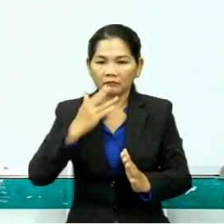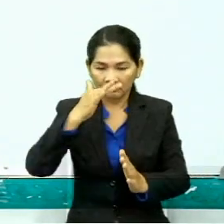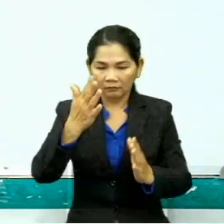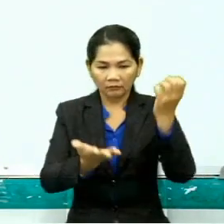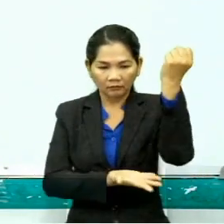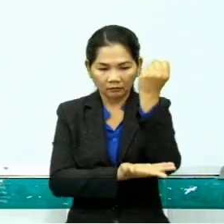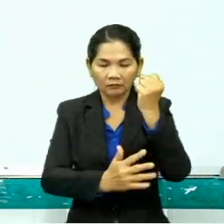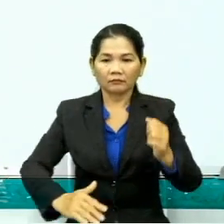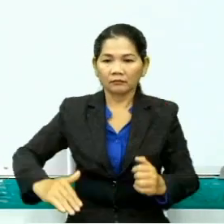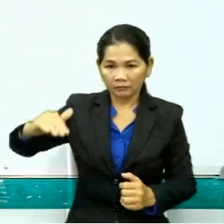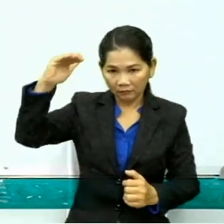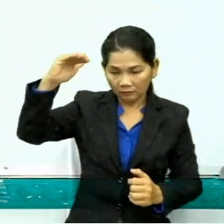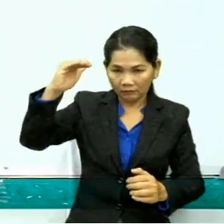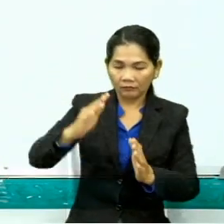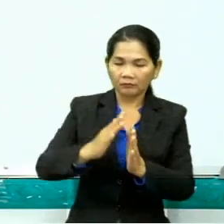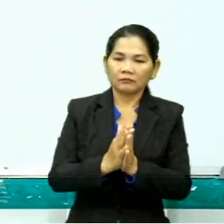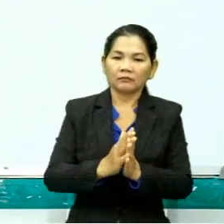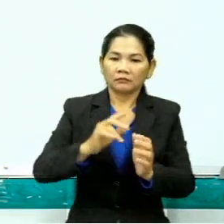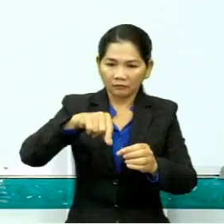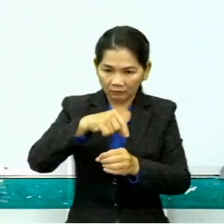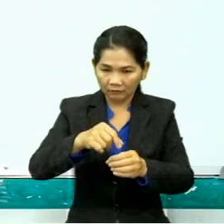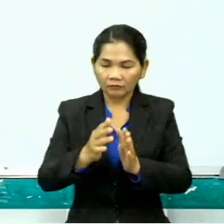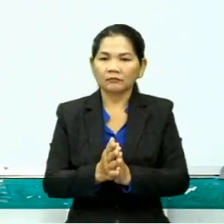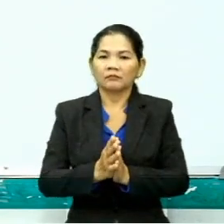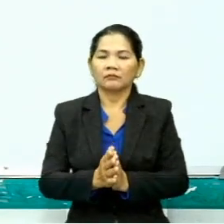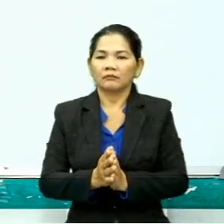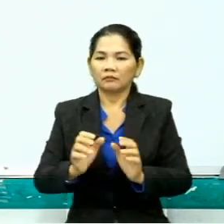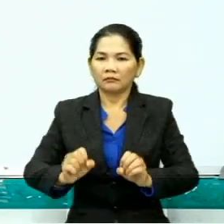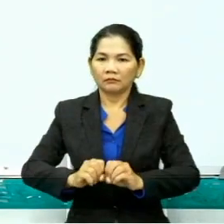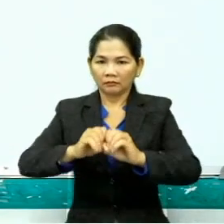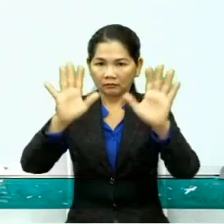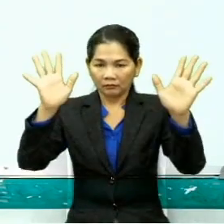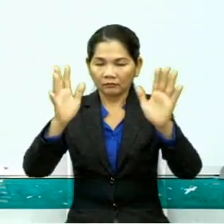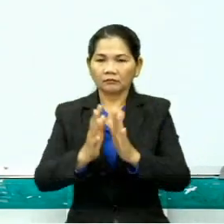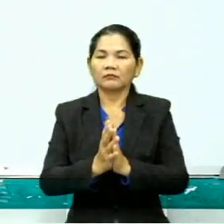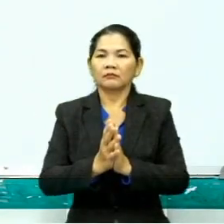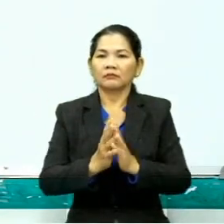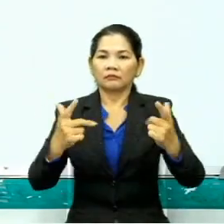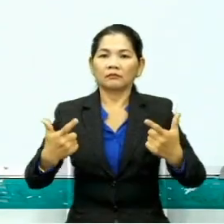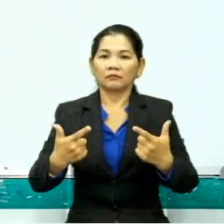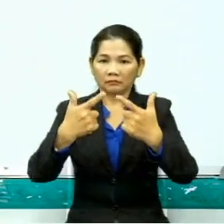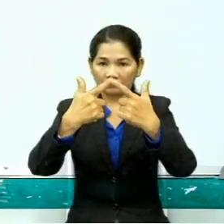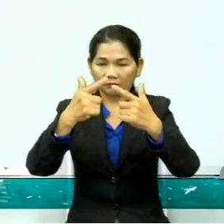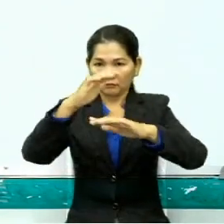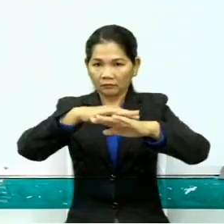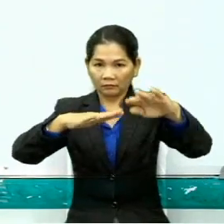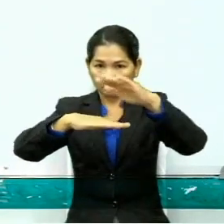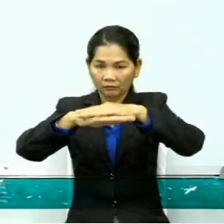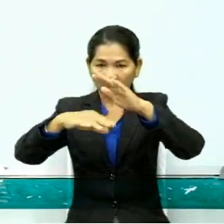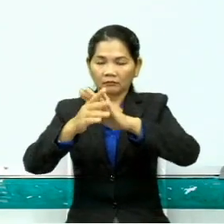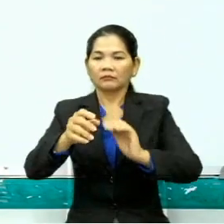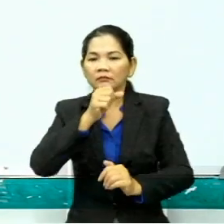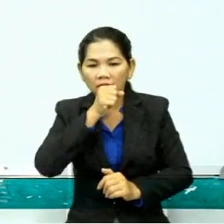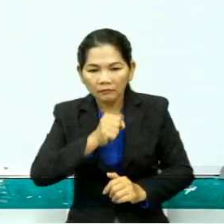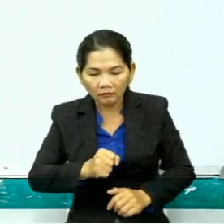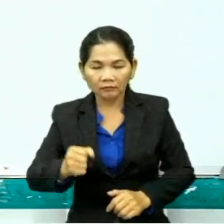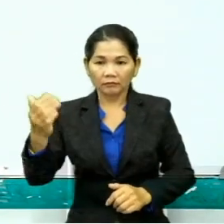bố có kê trò tròn tre vị hìa sáng chà tăng tí đồn